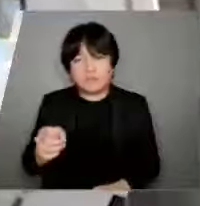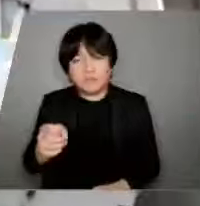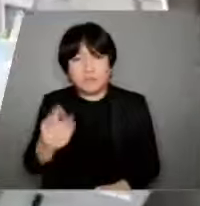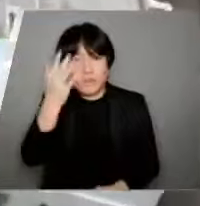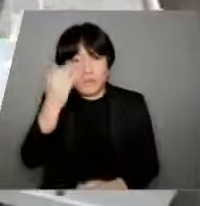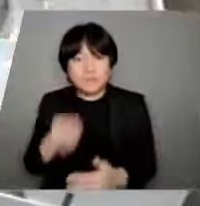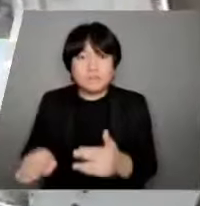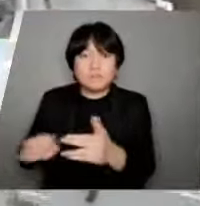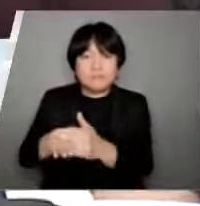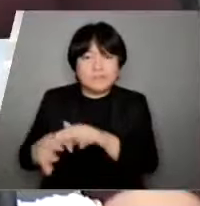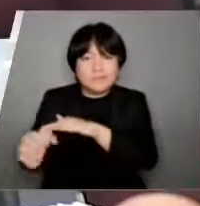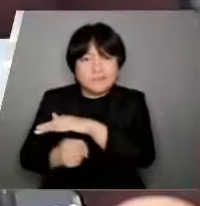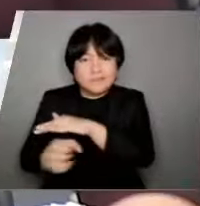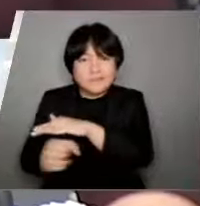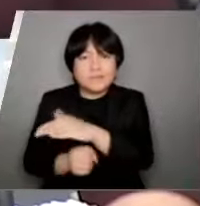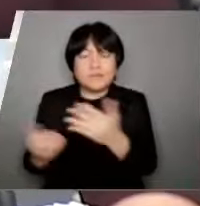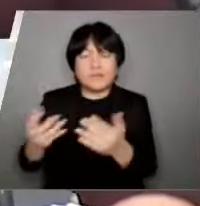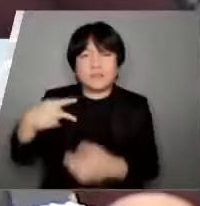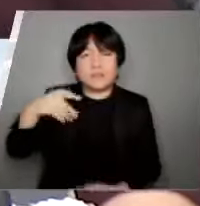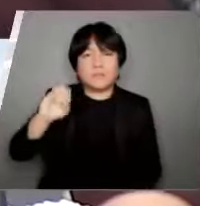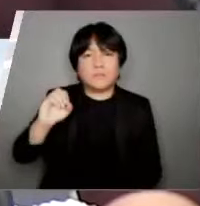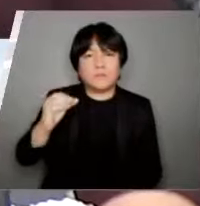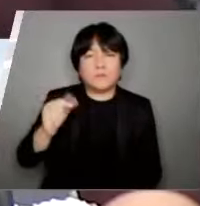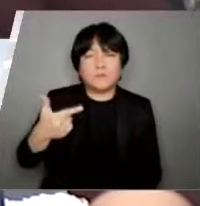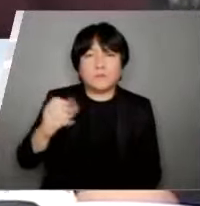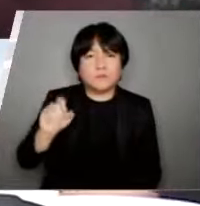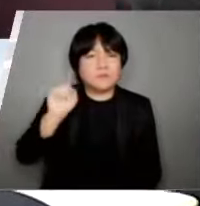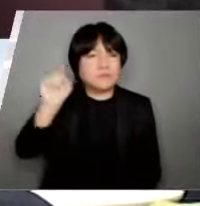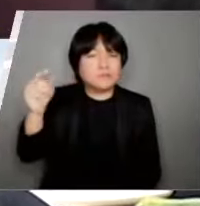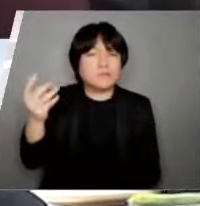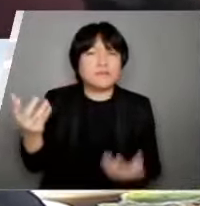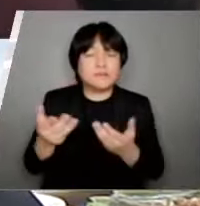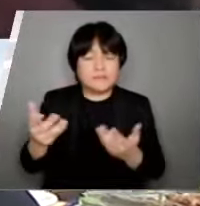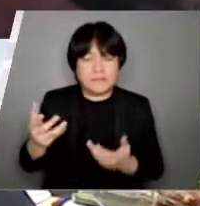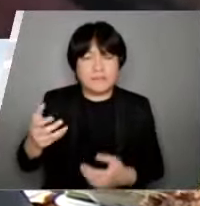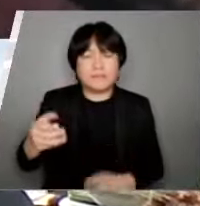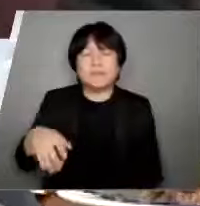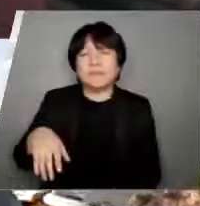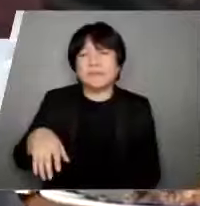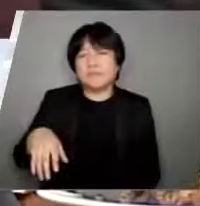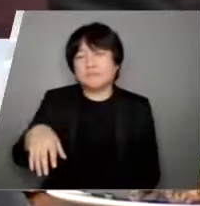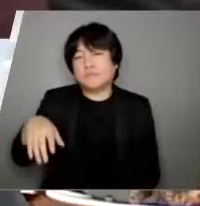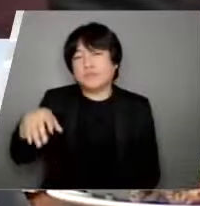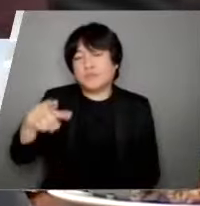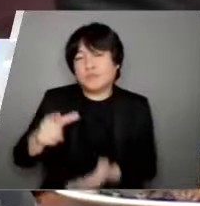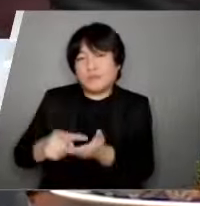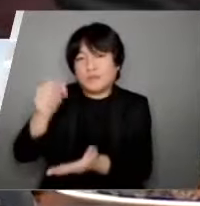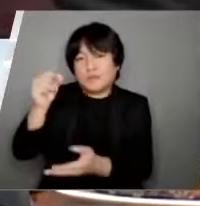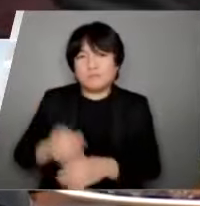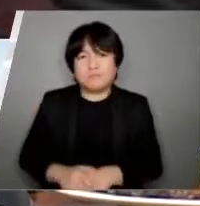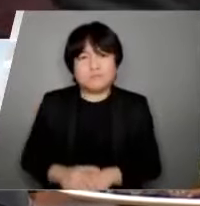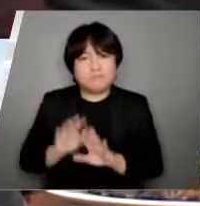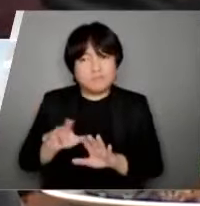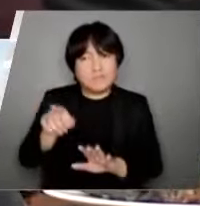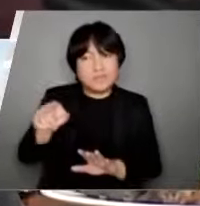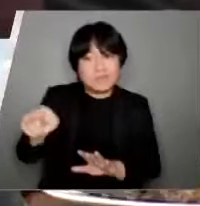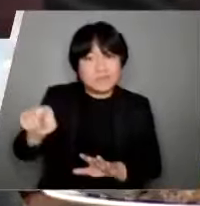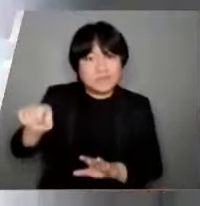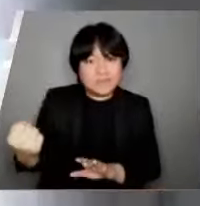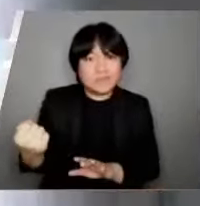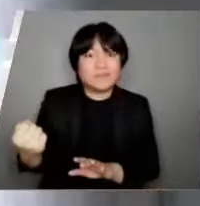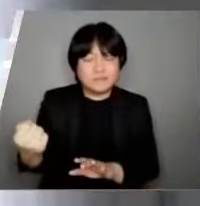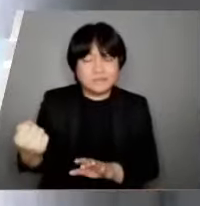sa Bamban, Tarlac. Pero may pinadalang motion to reopen and admit counter-affidavit ang dismissed Bamban